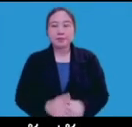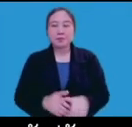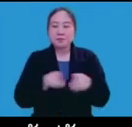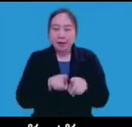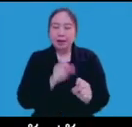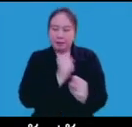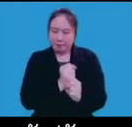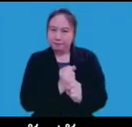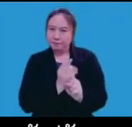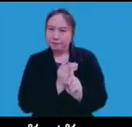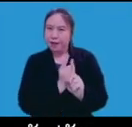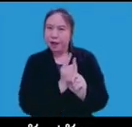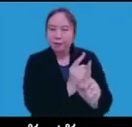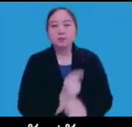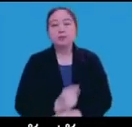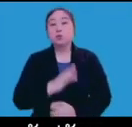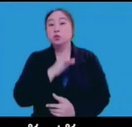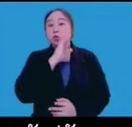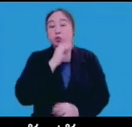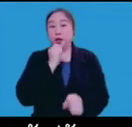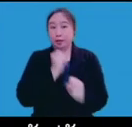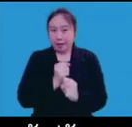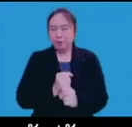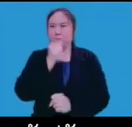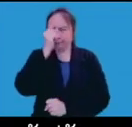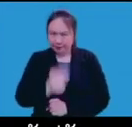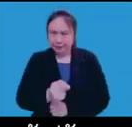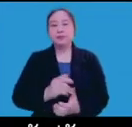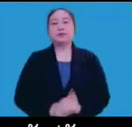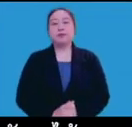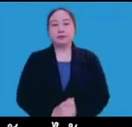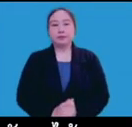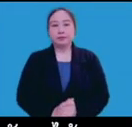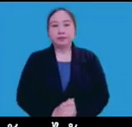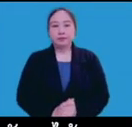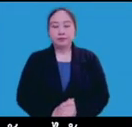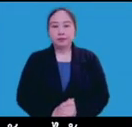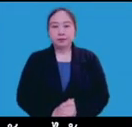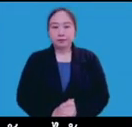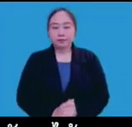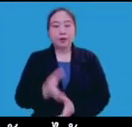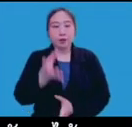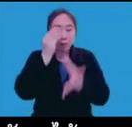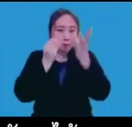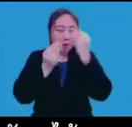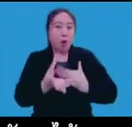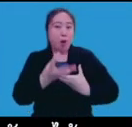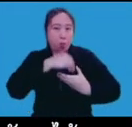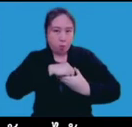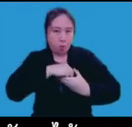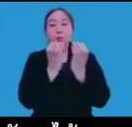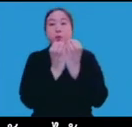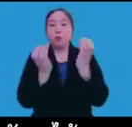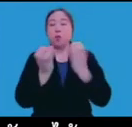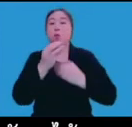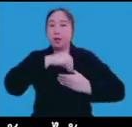ไม่เบี้ยวนะคะคือเวลาที่จะทำเนี่ยจะต้องทำอย่างแท้จริงแล้วก็ยึดหลักยึดความรู้ยึดคุณ